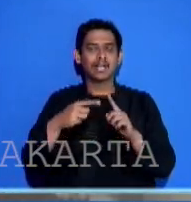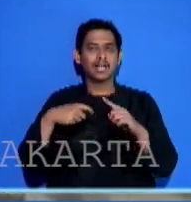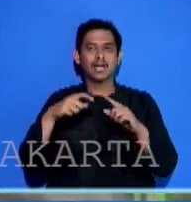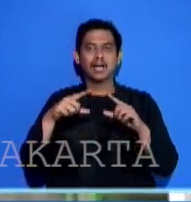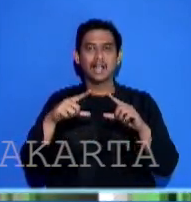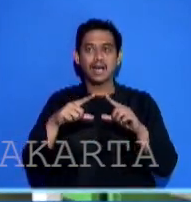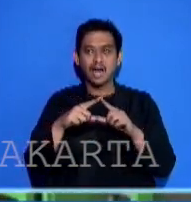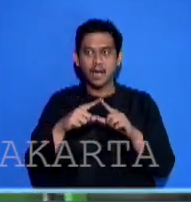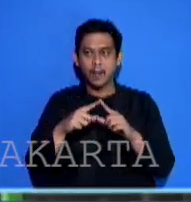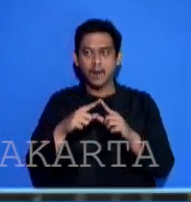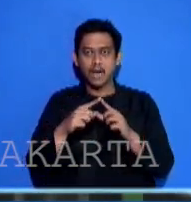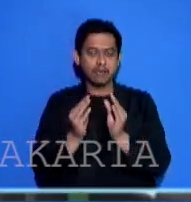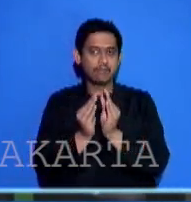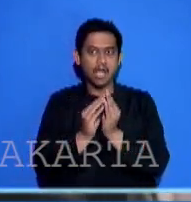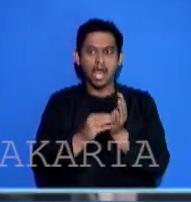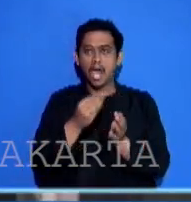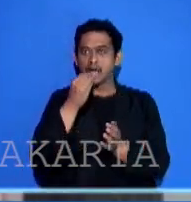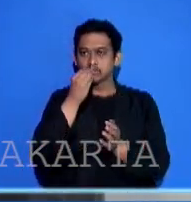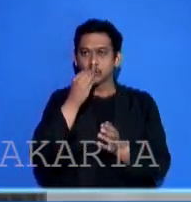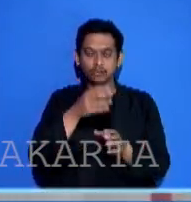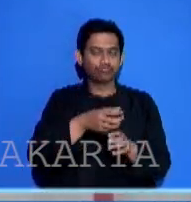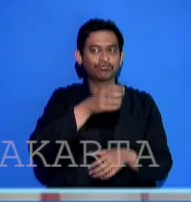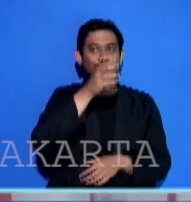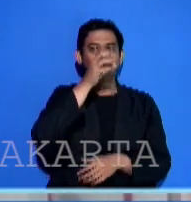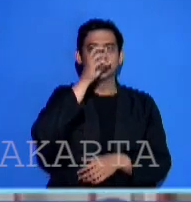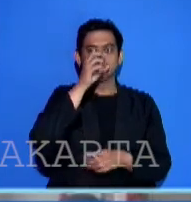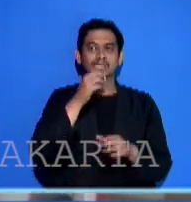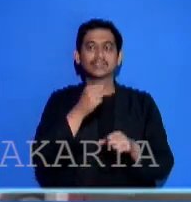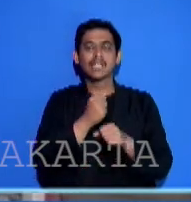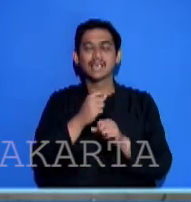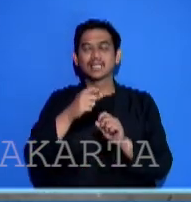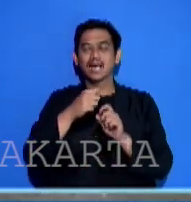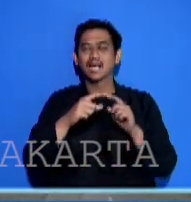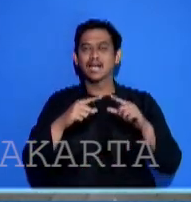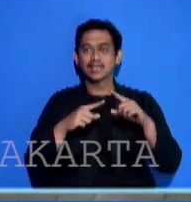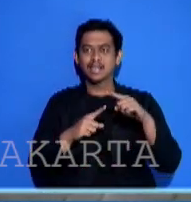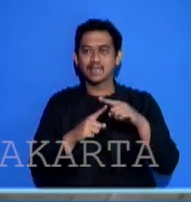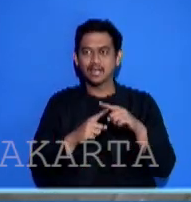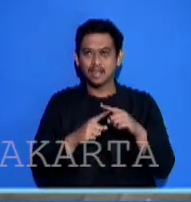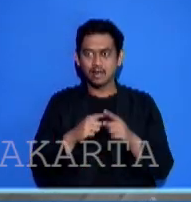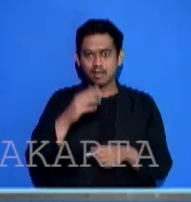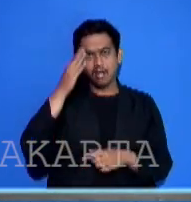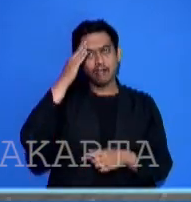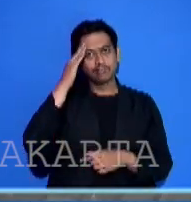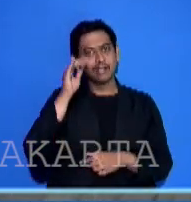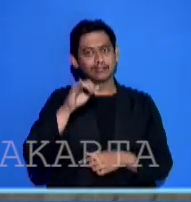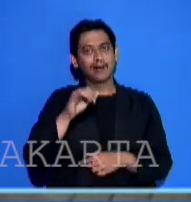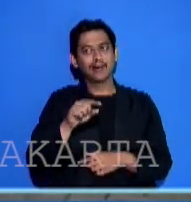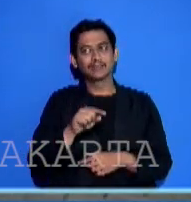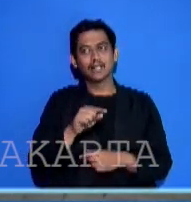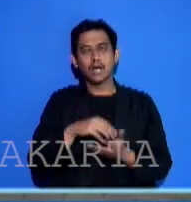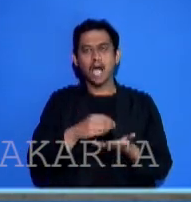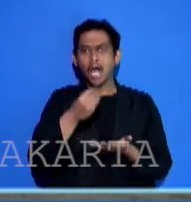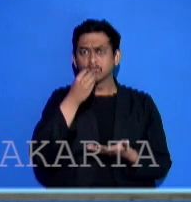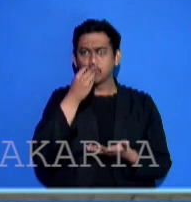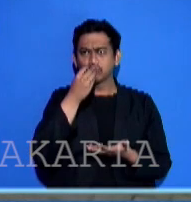unjukan Dawet Garut. Bo menawi sampun awis kapireng ing kalangan ing para wirane. Ananging, daharan kasebat sakmenika